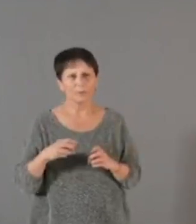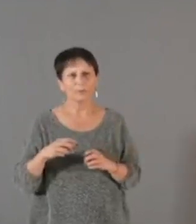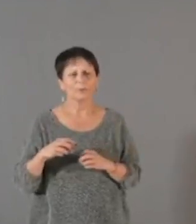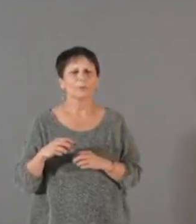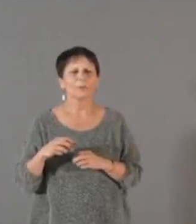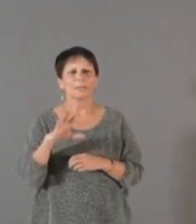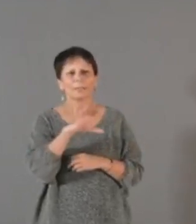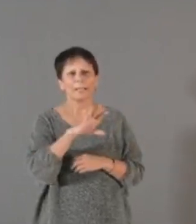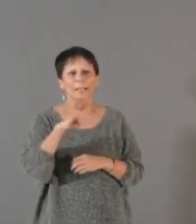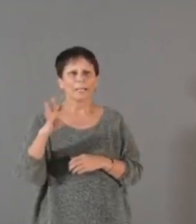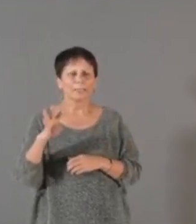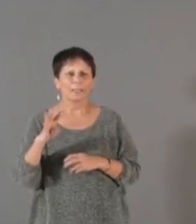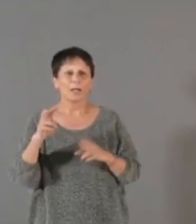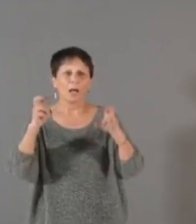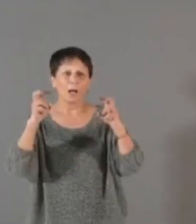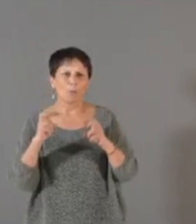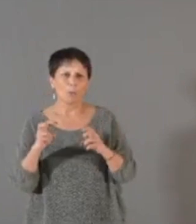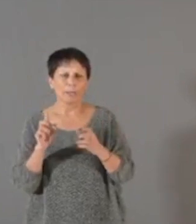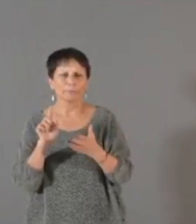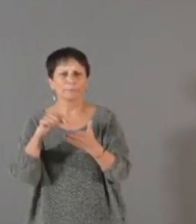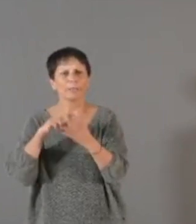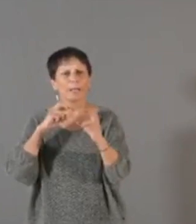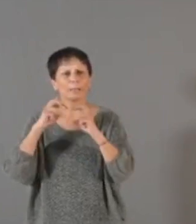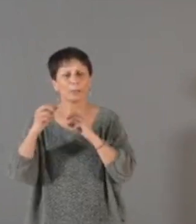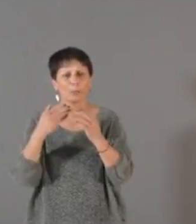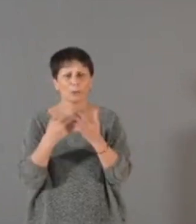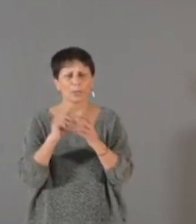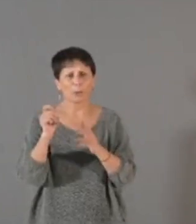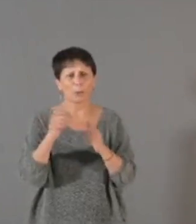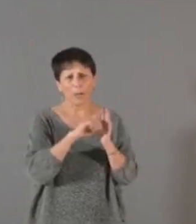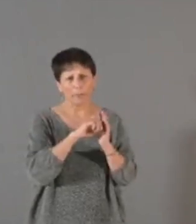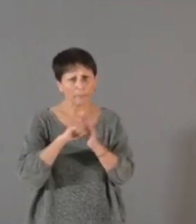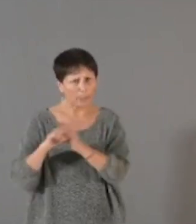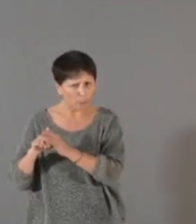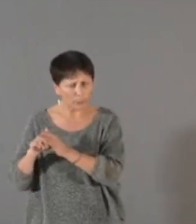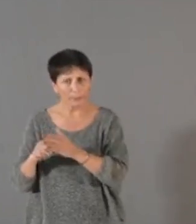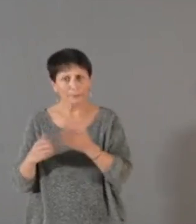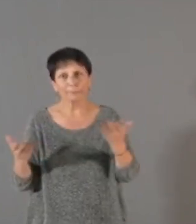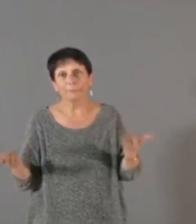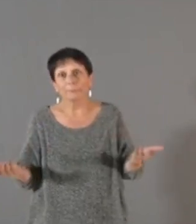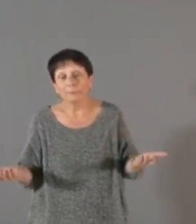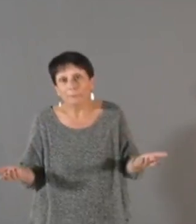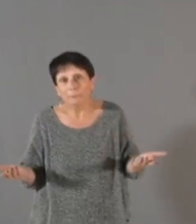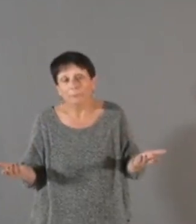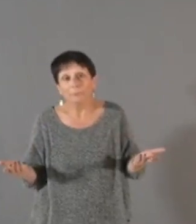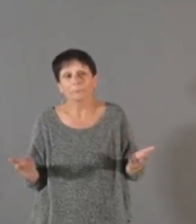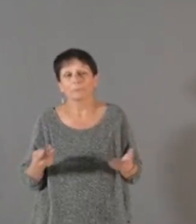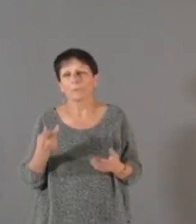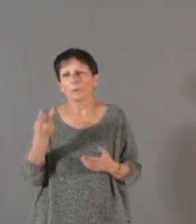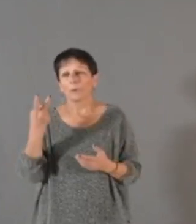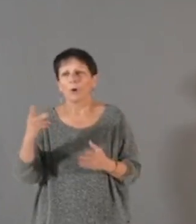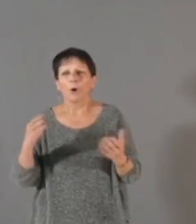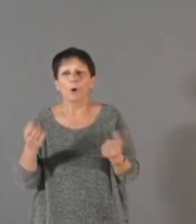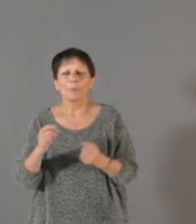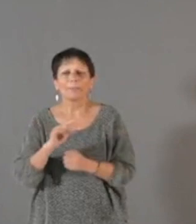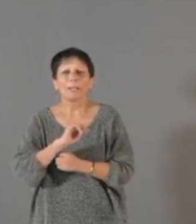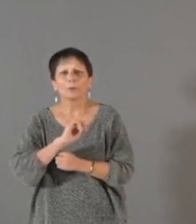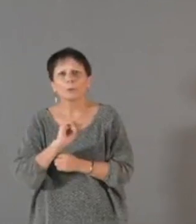les transports, alors que cela devrait être une priorité. Ce n'est pas, bien sûr, votre compétence